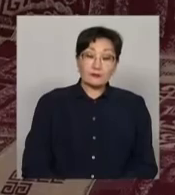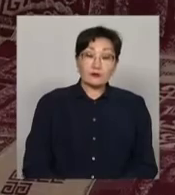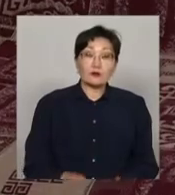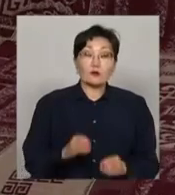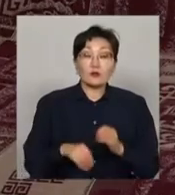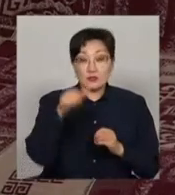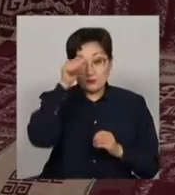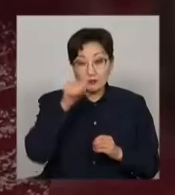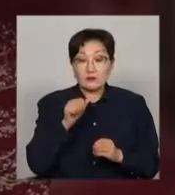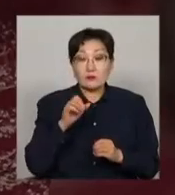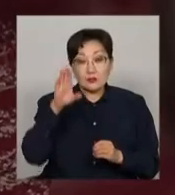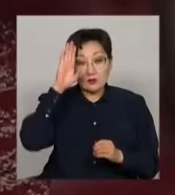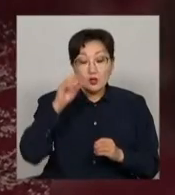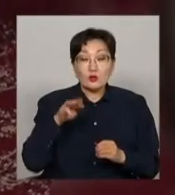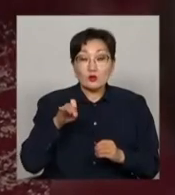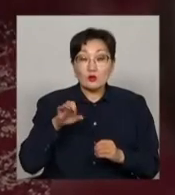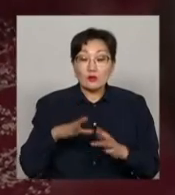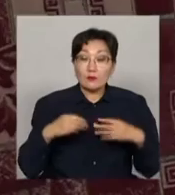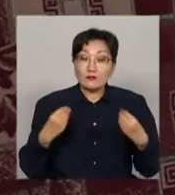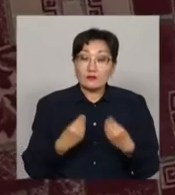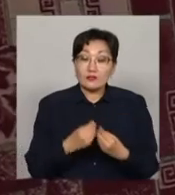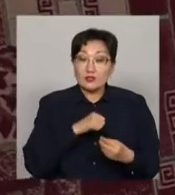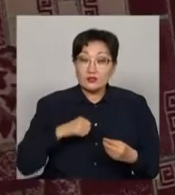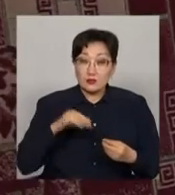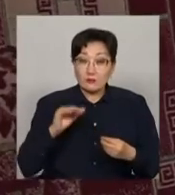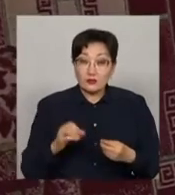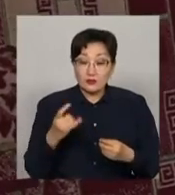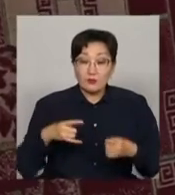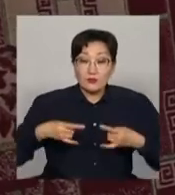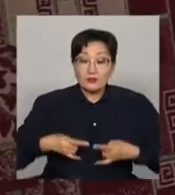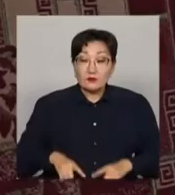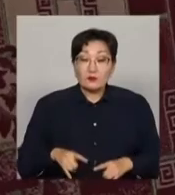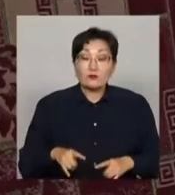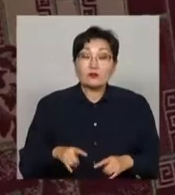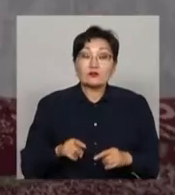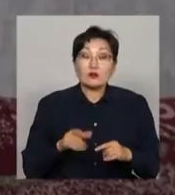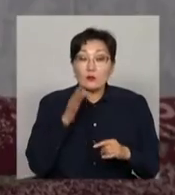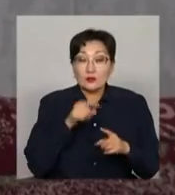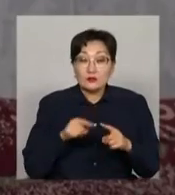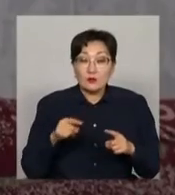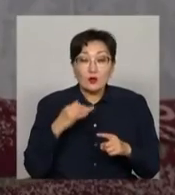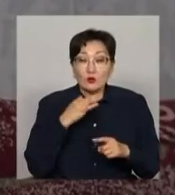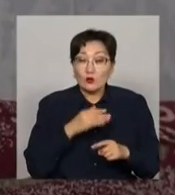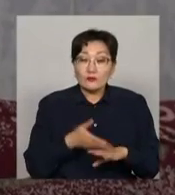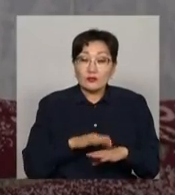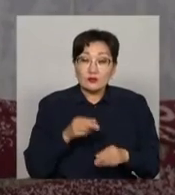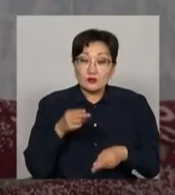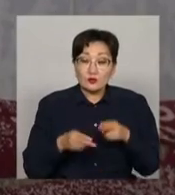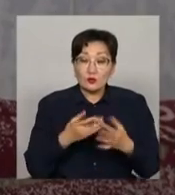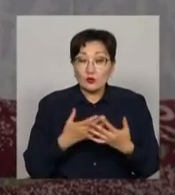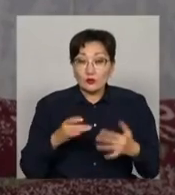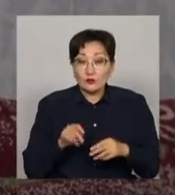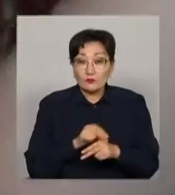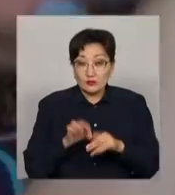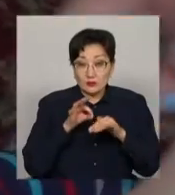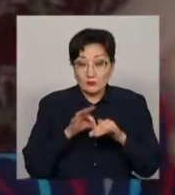10 айлық Альтайр Кәрібек Төлебаевтар әулетінің кенжесі. Бүлдіршін дүниеге келіп, көз ашқалы бері бірнеше ауыр ота мен түрлі ем жасалған.